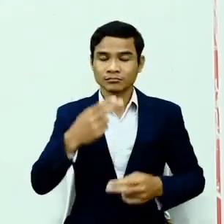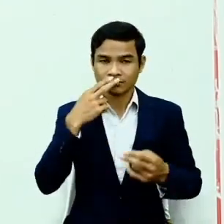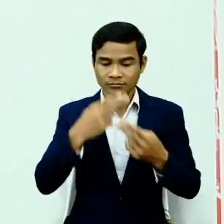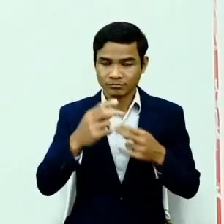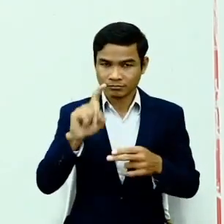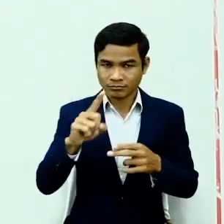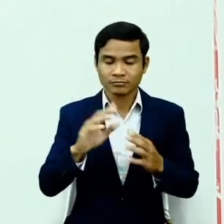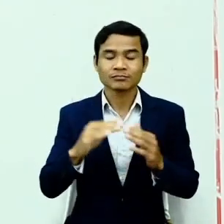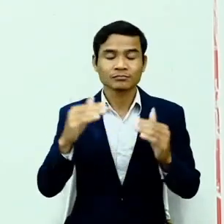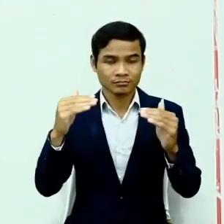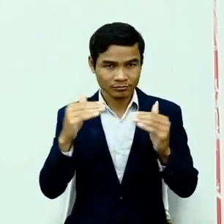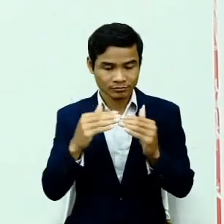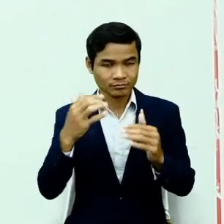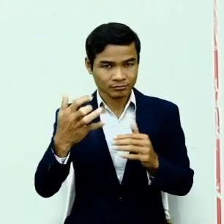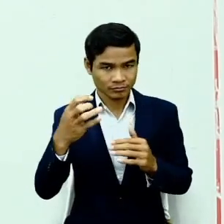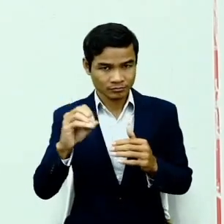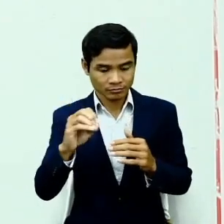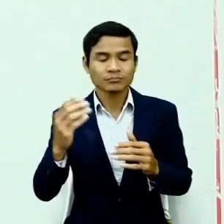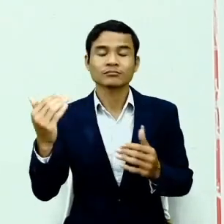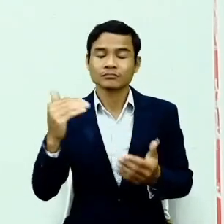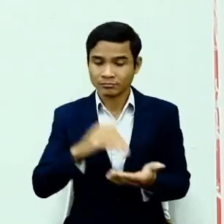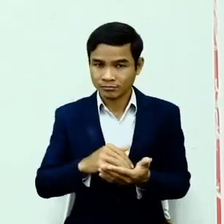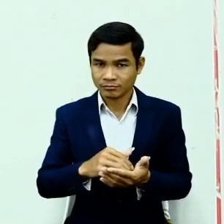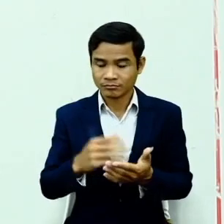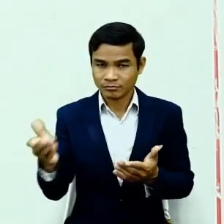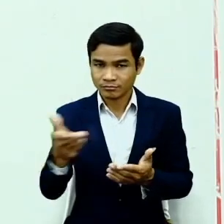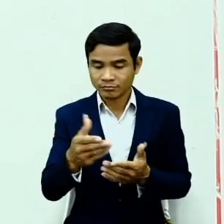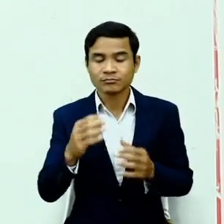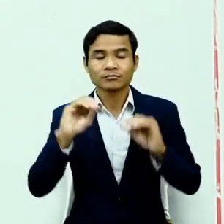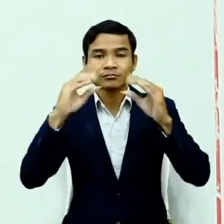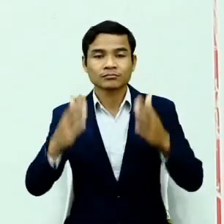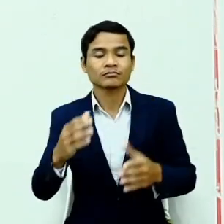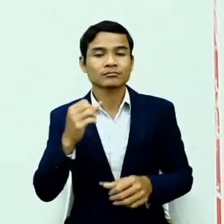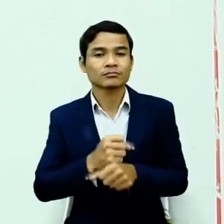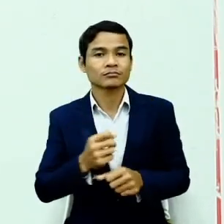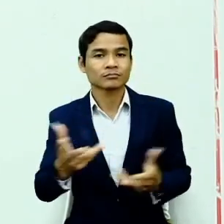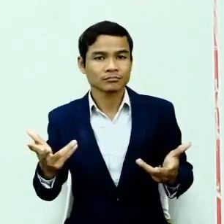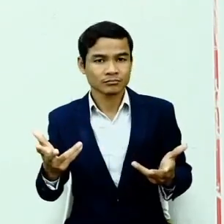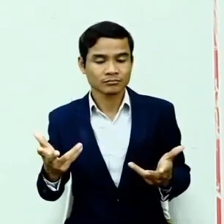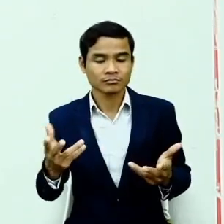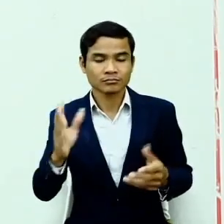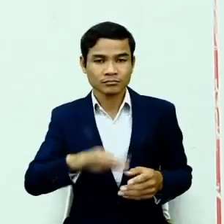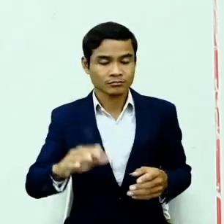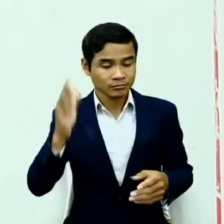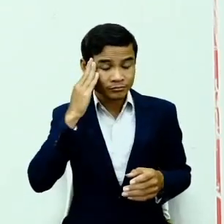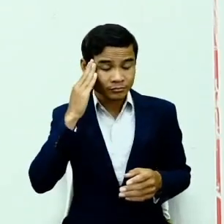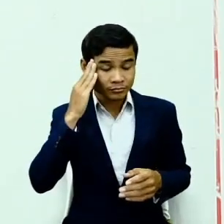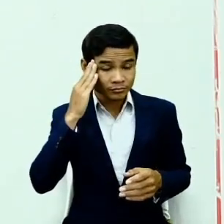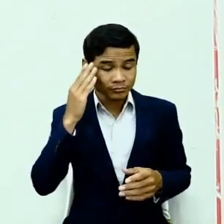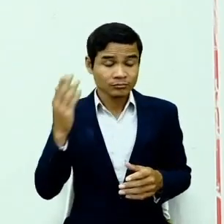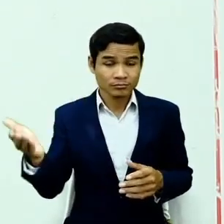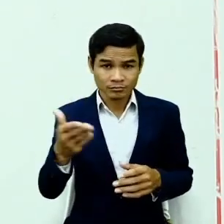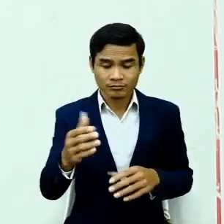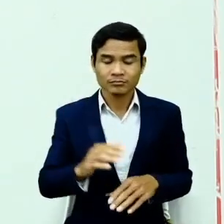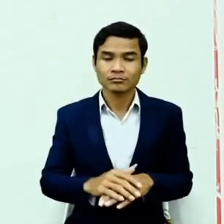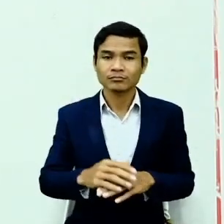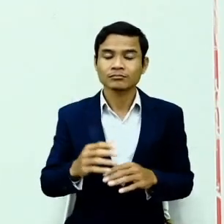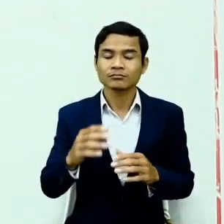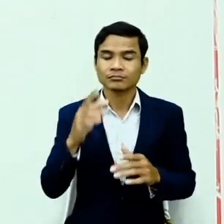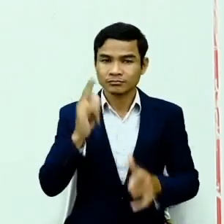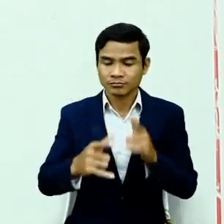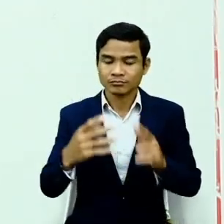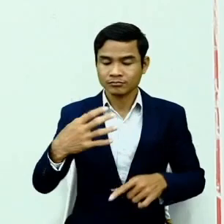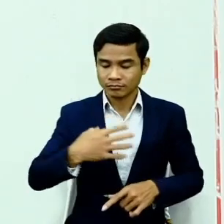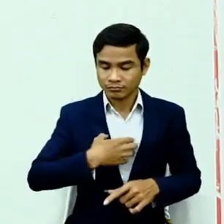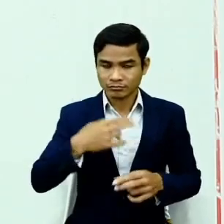đại xma tên nâng. Chật sắp vinh. Cá nè cừu tự thơm mấy con ạ. Con đang ế. Chà, chắc là bây